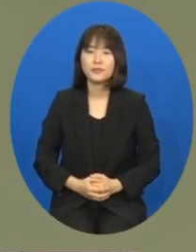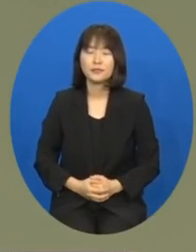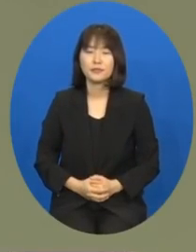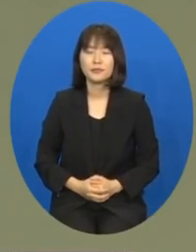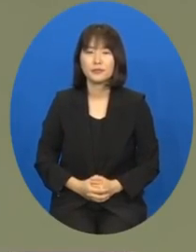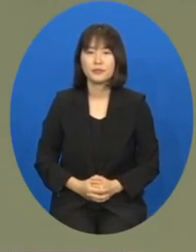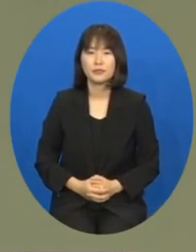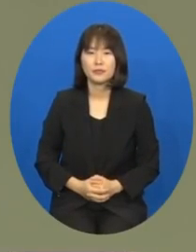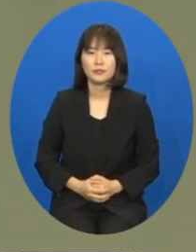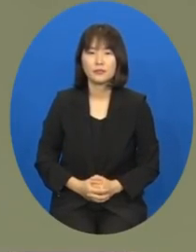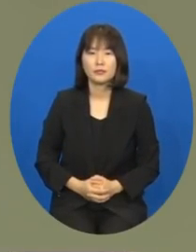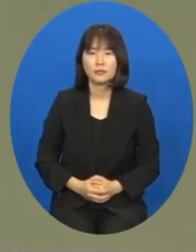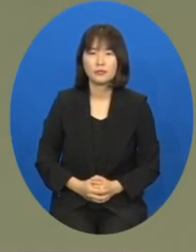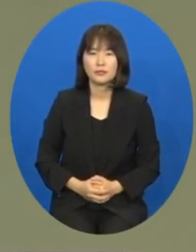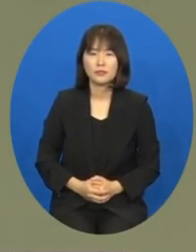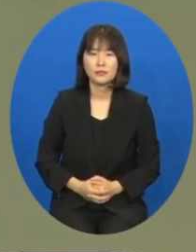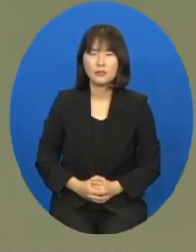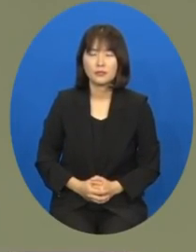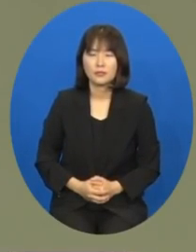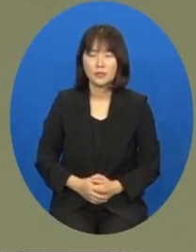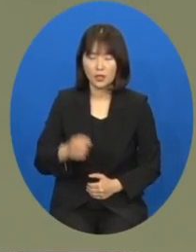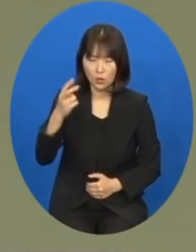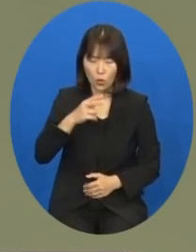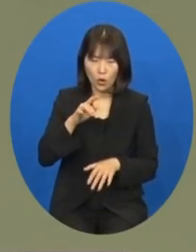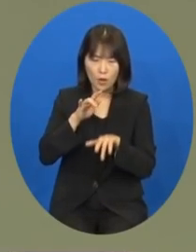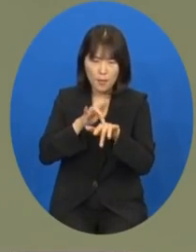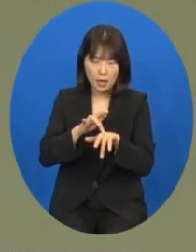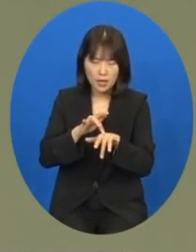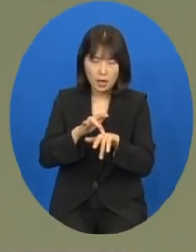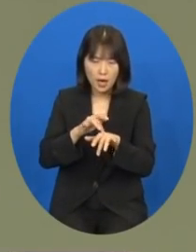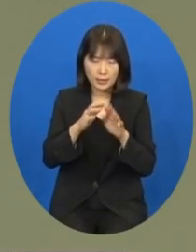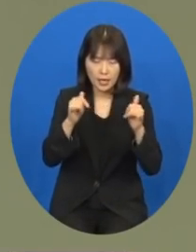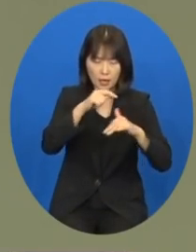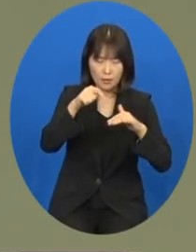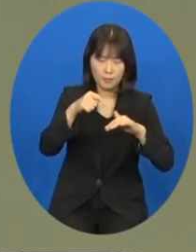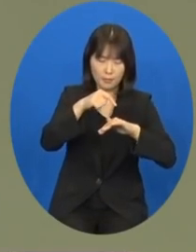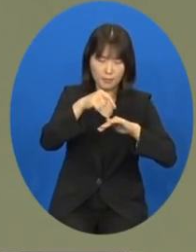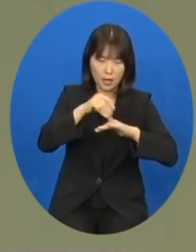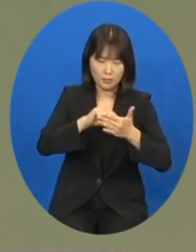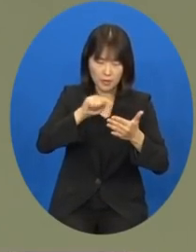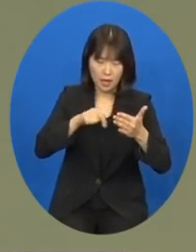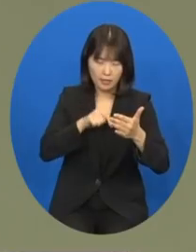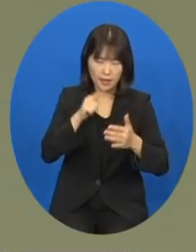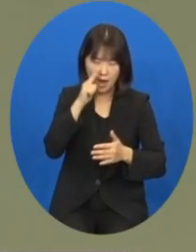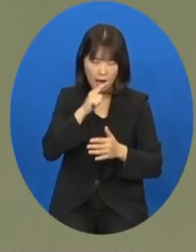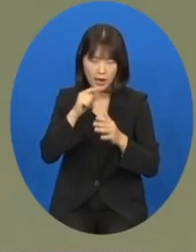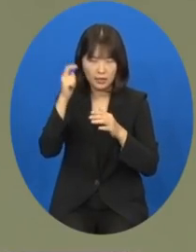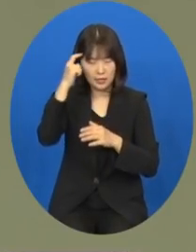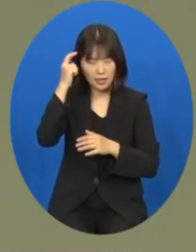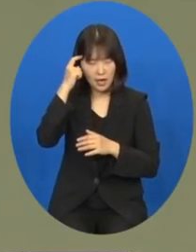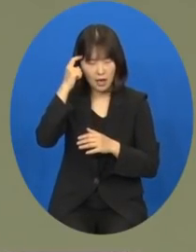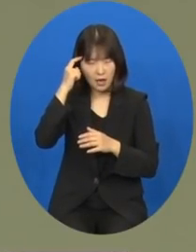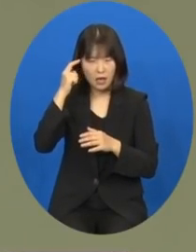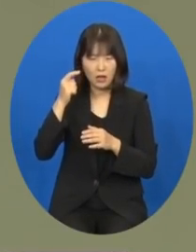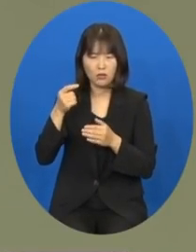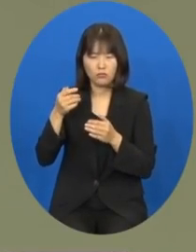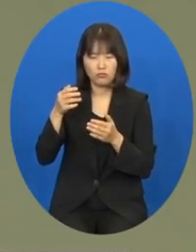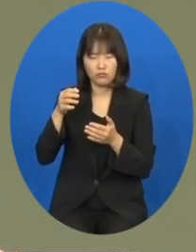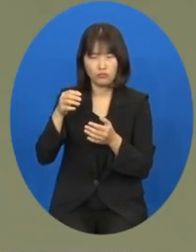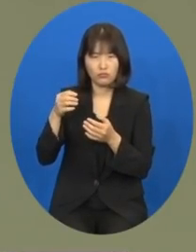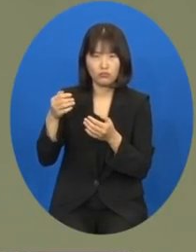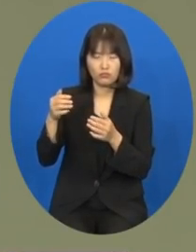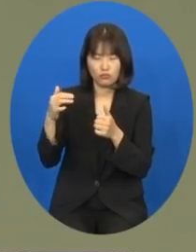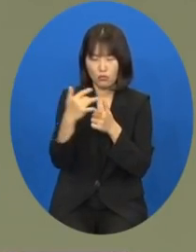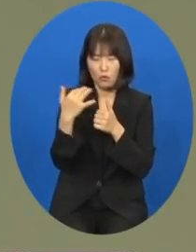줍니다 그것이 쌓이면서 변해 가는 거죠 그래서 유다가 결국에는 요 예수님의 팔아 넘기는 겁니다 7